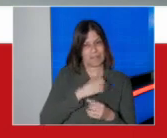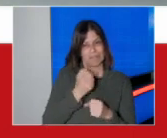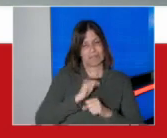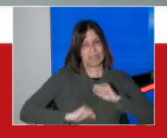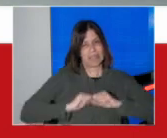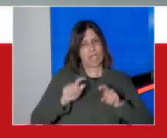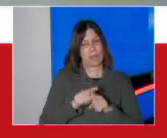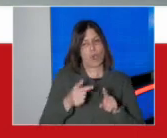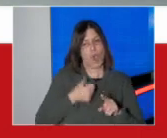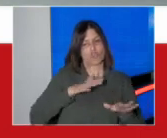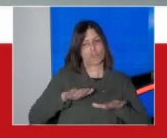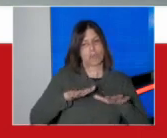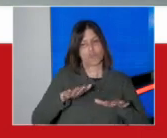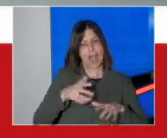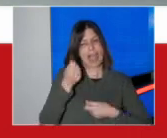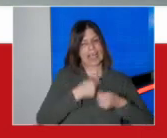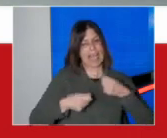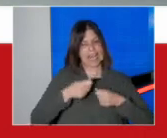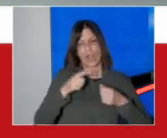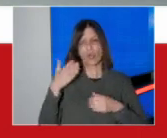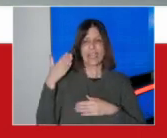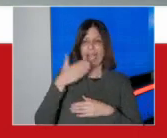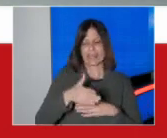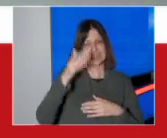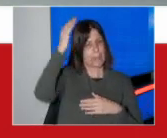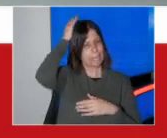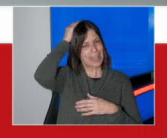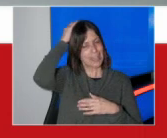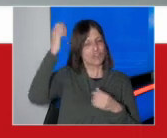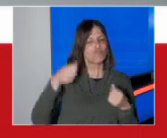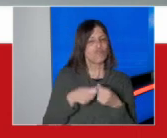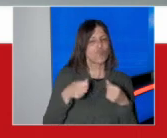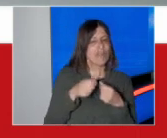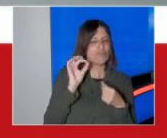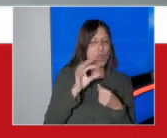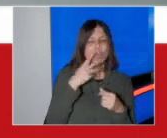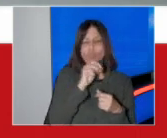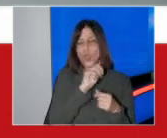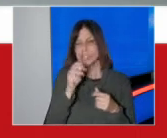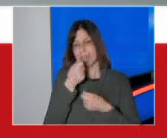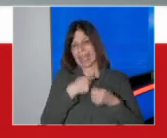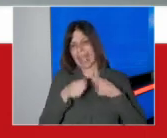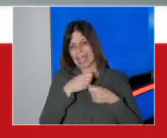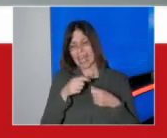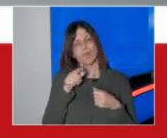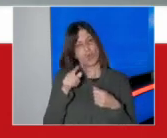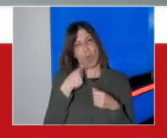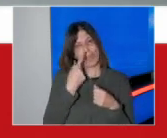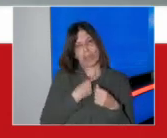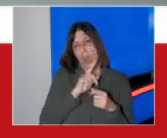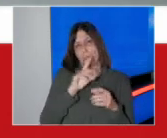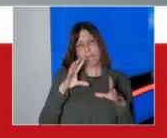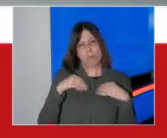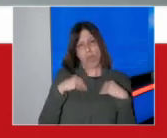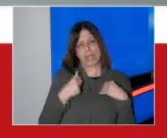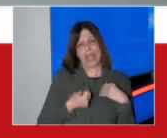ממשלה כלכלי לכל דבר. הוא לא יכניס עכשיו את נפתלי בנט כשותף שלו לכל מה שקשור לנושאים הכלכליים. הוא גם מבחינתו אומר, אני לא מוכן